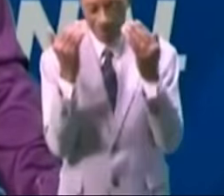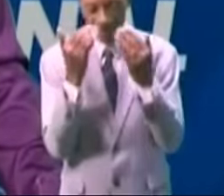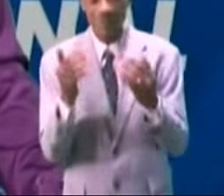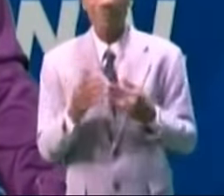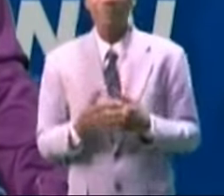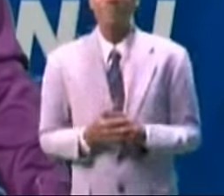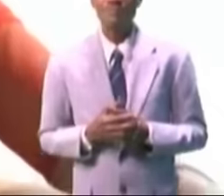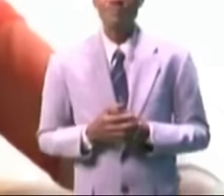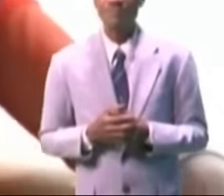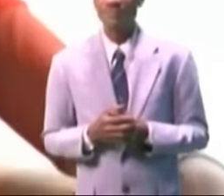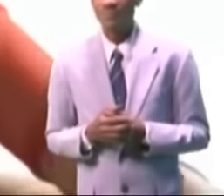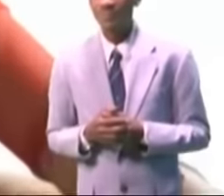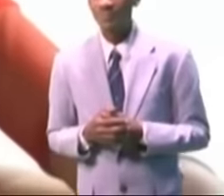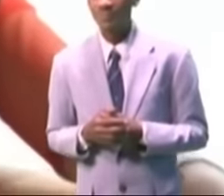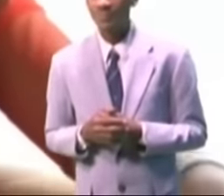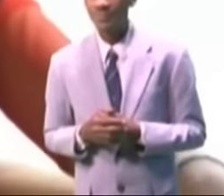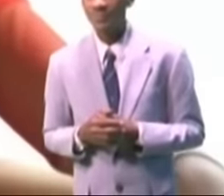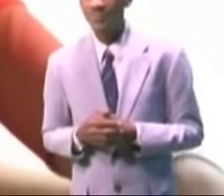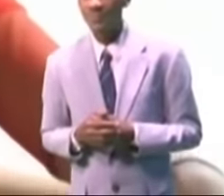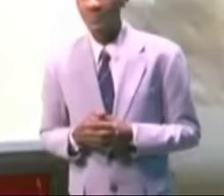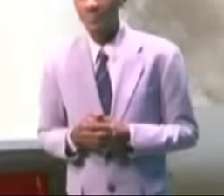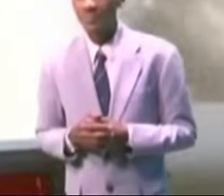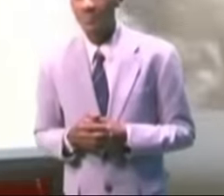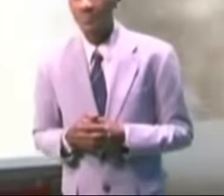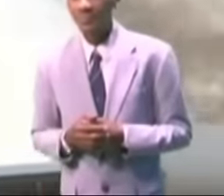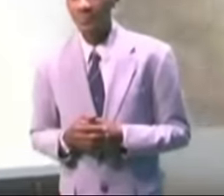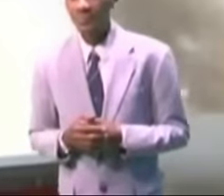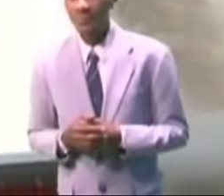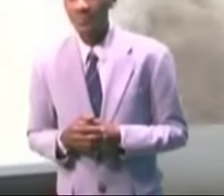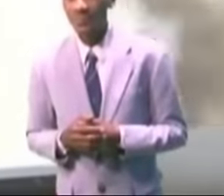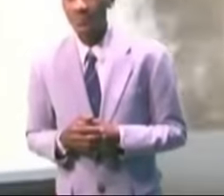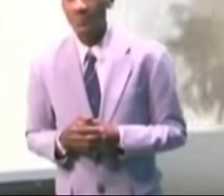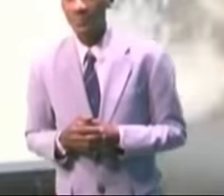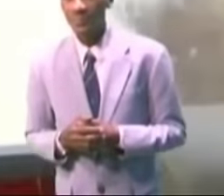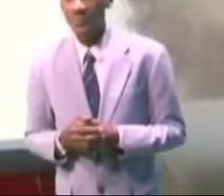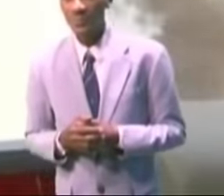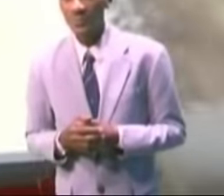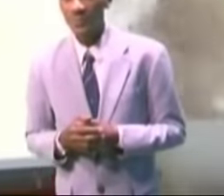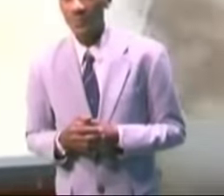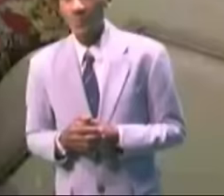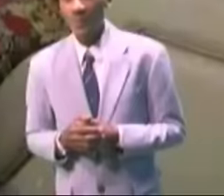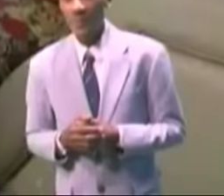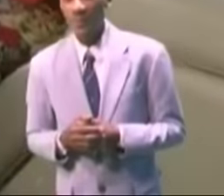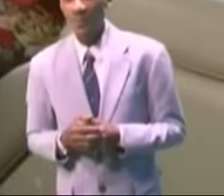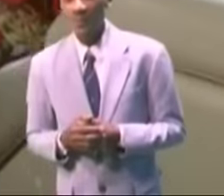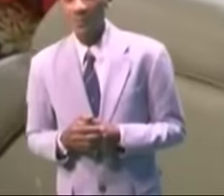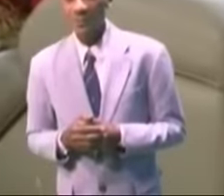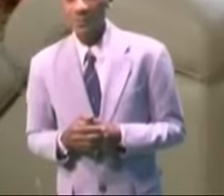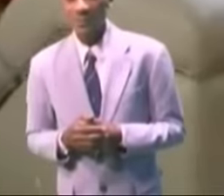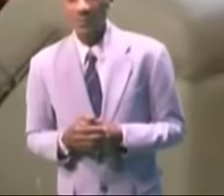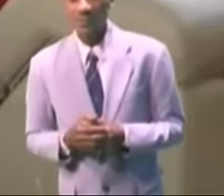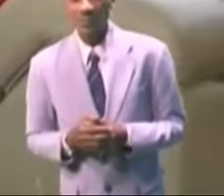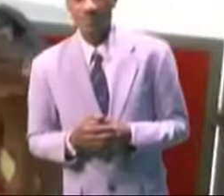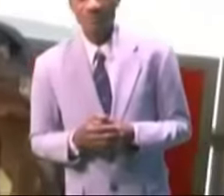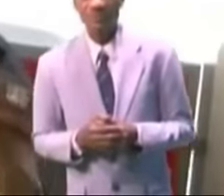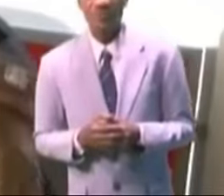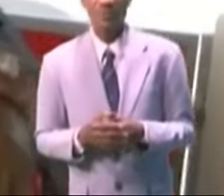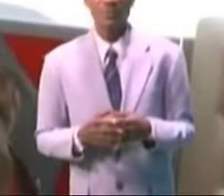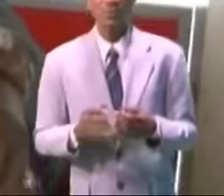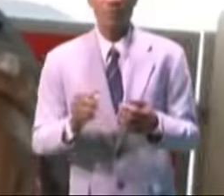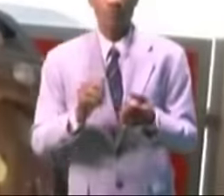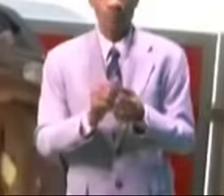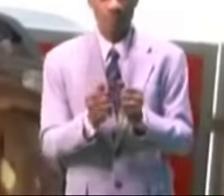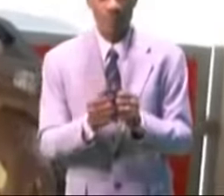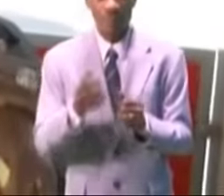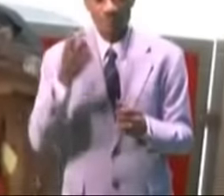reportages. Le président de la République, Félix-Antoine Tshisekedi Tshilombo, invité à l'inauguration du siège de la Commission du